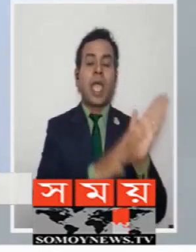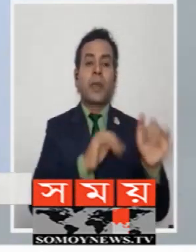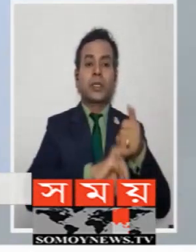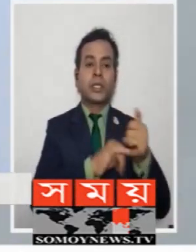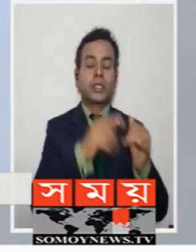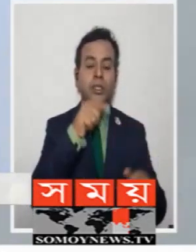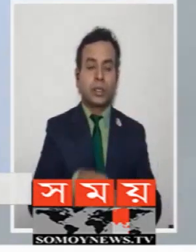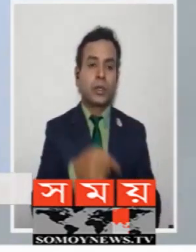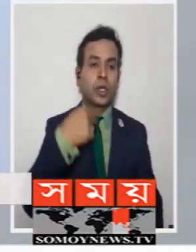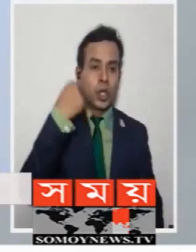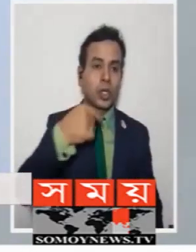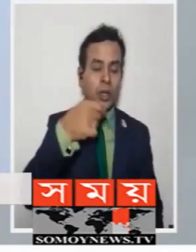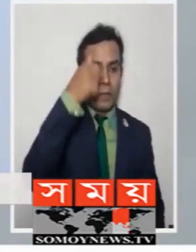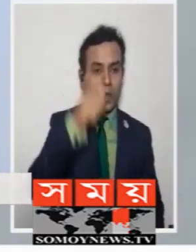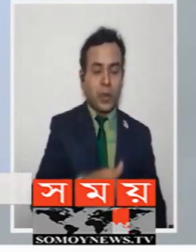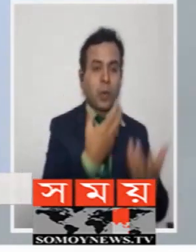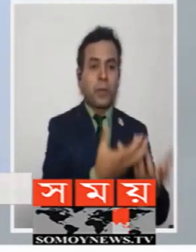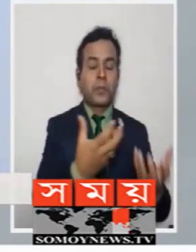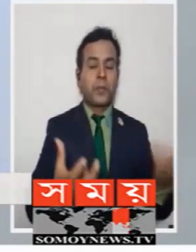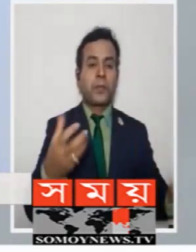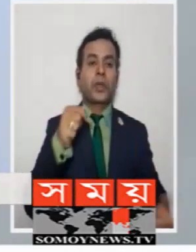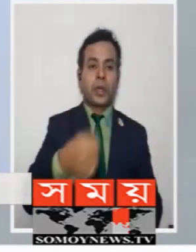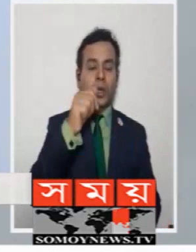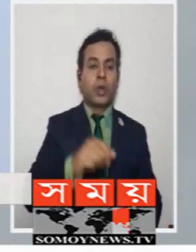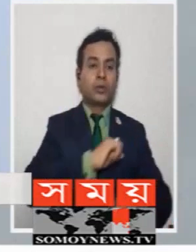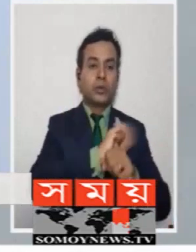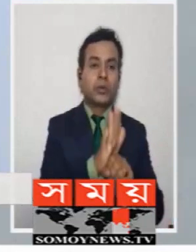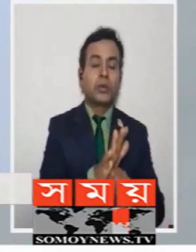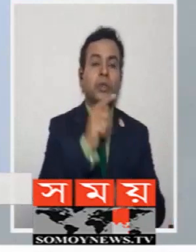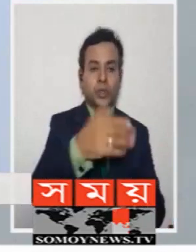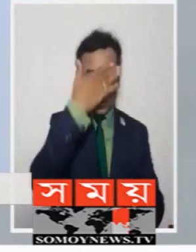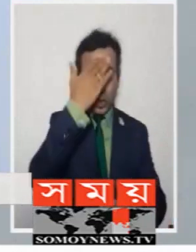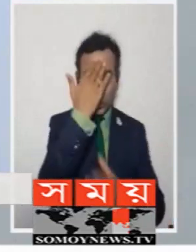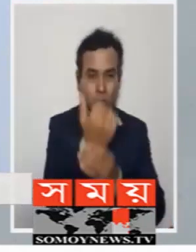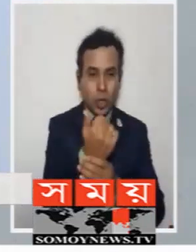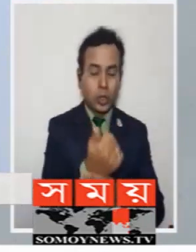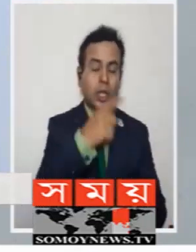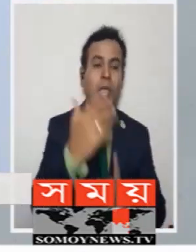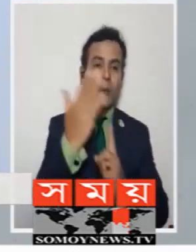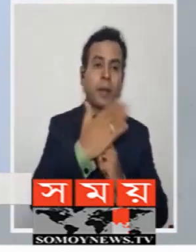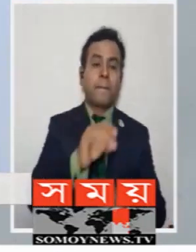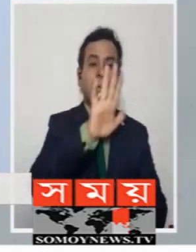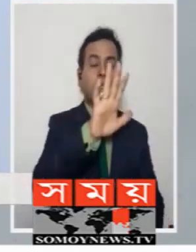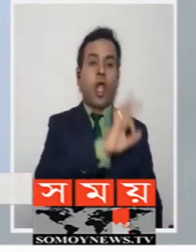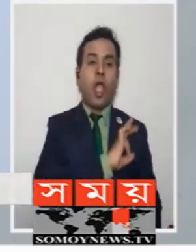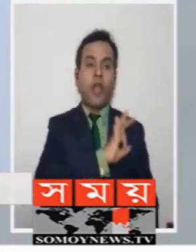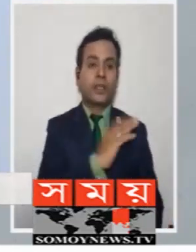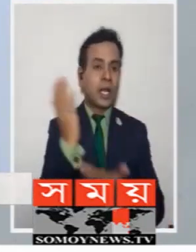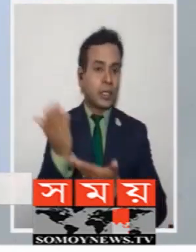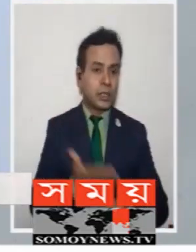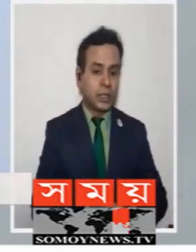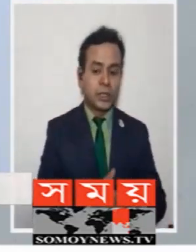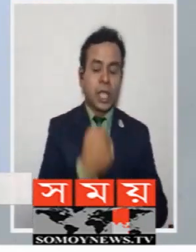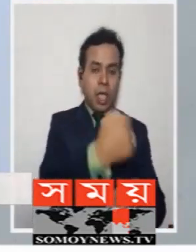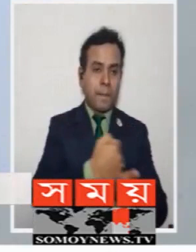কোভিড-19 প্রাদুর্ভাবের শুরু থেকে 5 জন কর্মকর্তা নিয়মিত এবং পর্যায়ক্রমে উপস্থিত থেকে কন্ট্রোল রুমকে কারিগরি সহায়তা দিয়ে যাচ্ছেন।